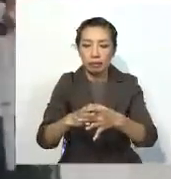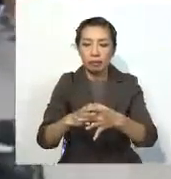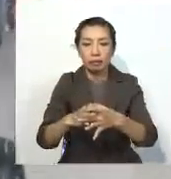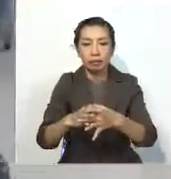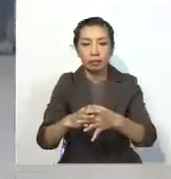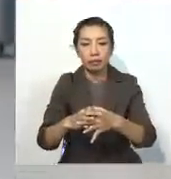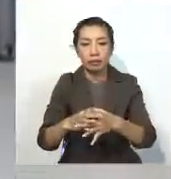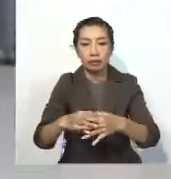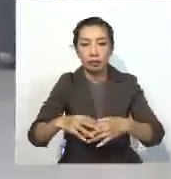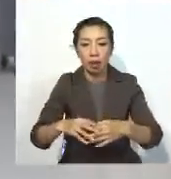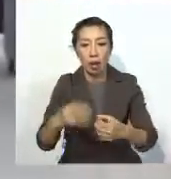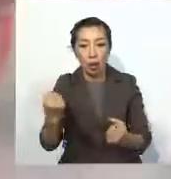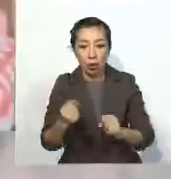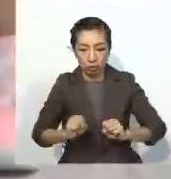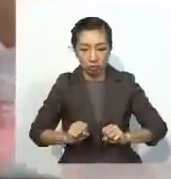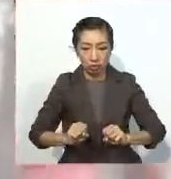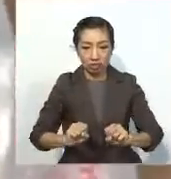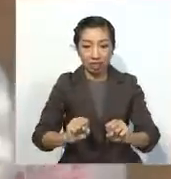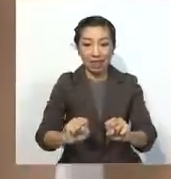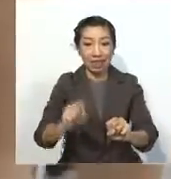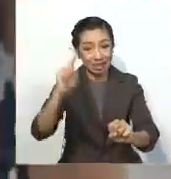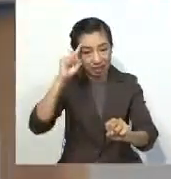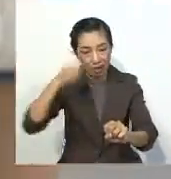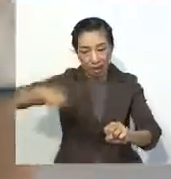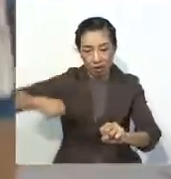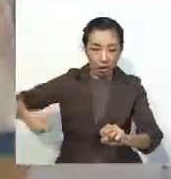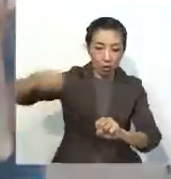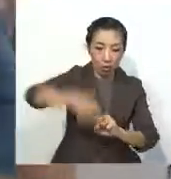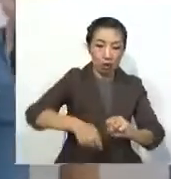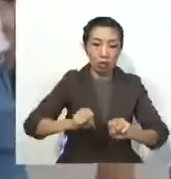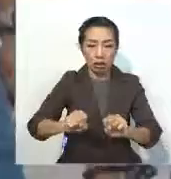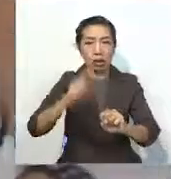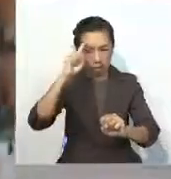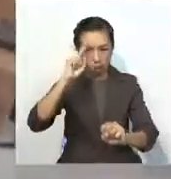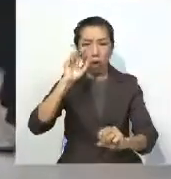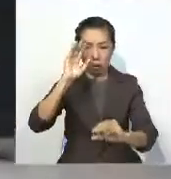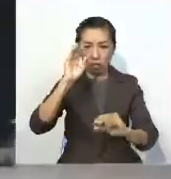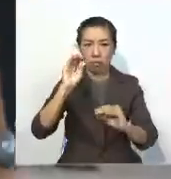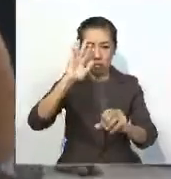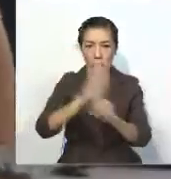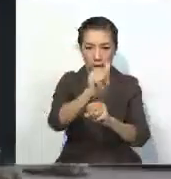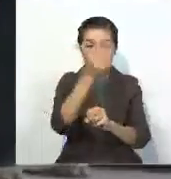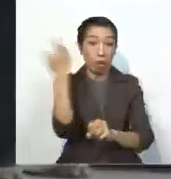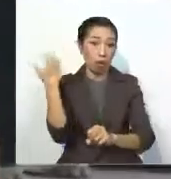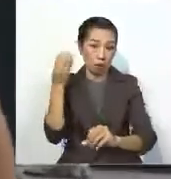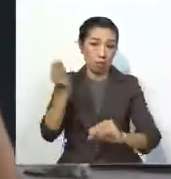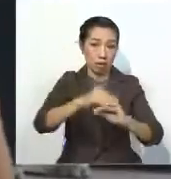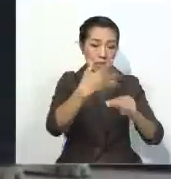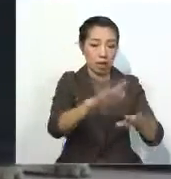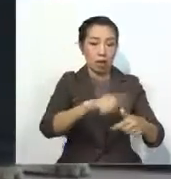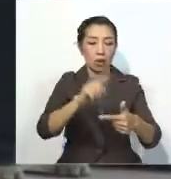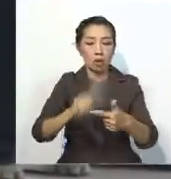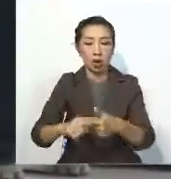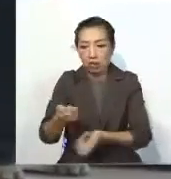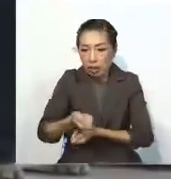ตรียมนะครับรถเข็นกระเป๋าเนี่ยคาดว่าน่าจะมีความเพียงพอเพราะว่ามีการเพิ่มขึ้นไปก่อนหน้านี้แล้วนะครับแล้วก็มีการเพิ่มความถี่เรื่องของการทำ